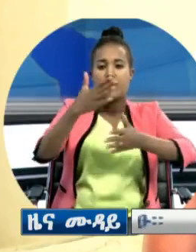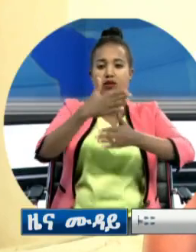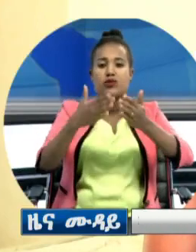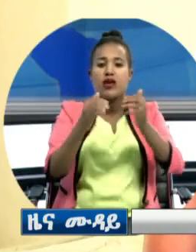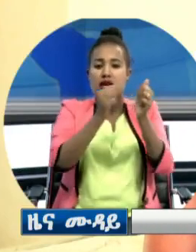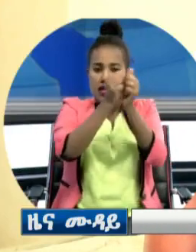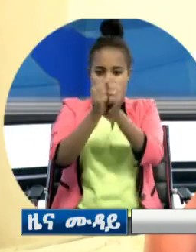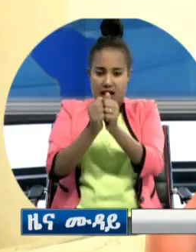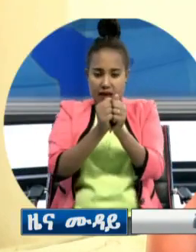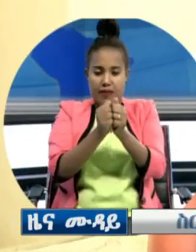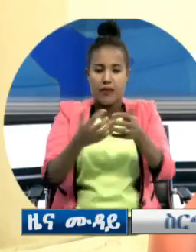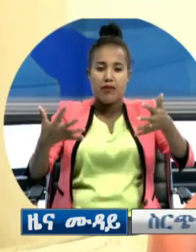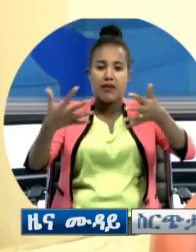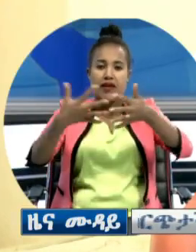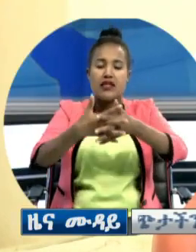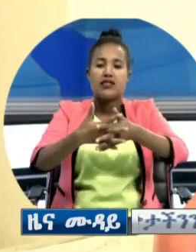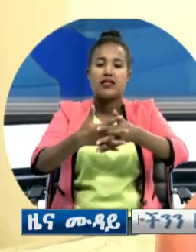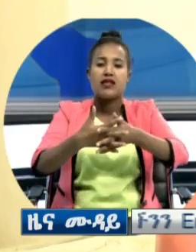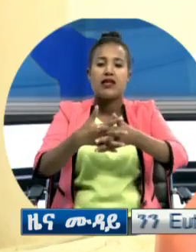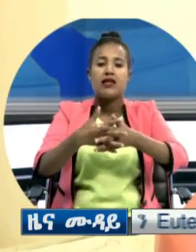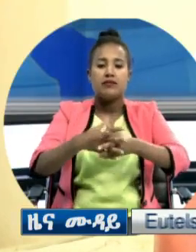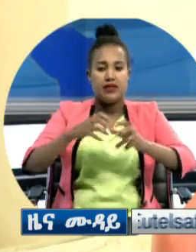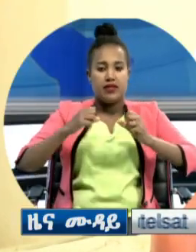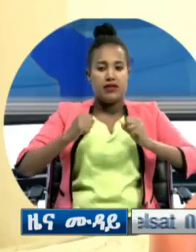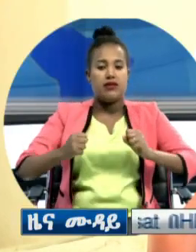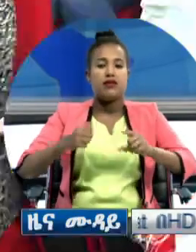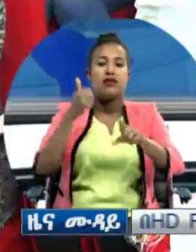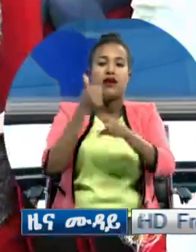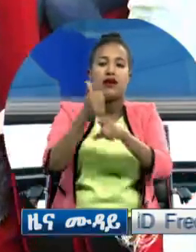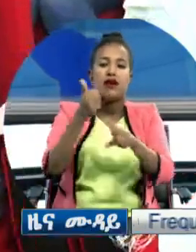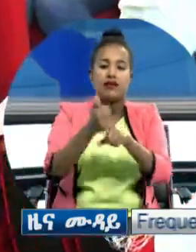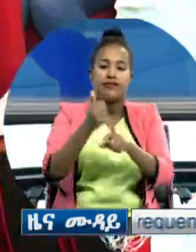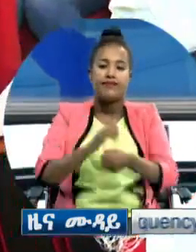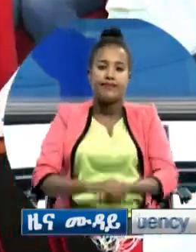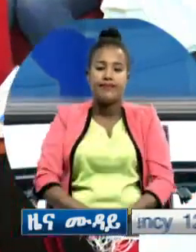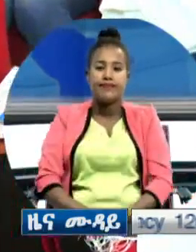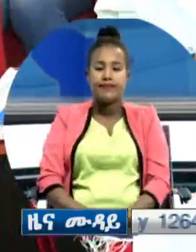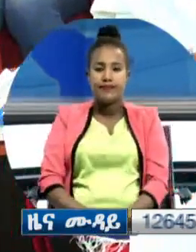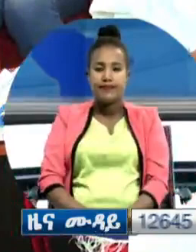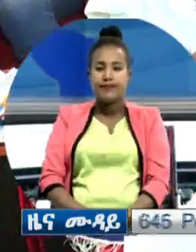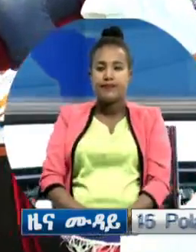ጋር በመቀናጀት በጽናት እንታገላለን።